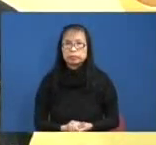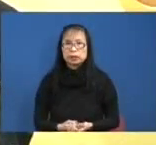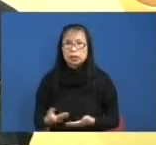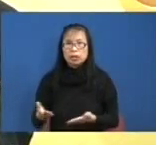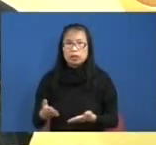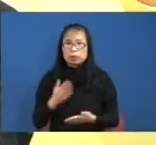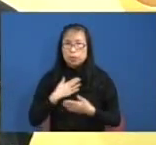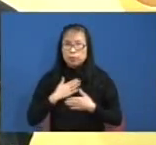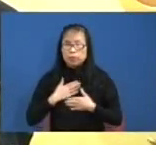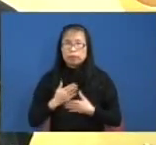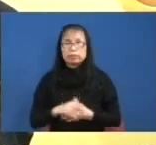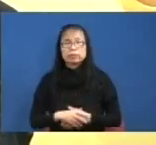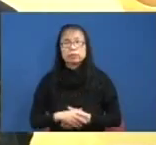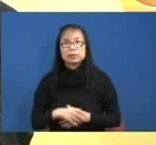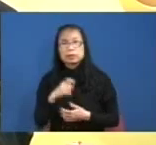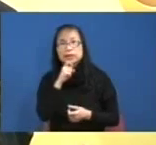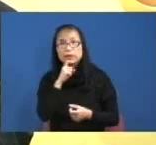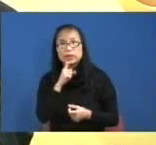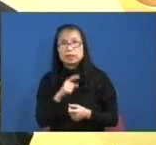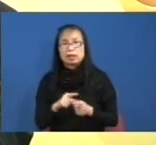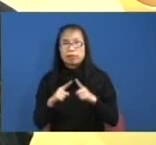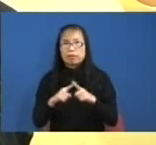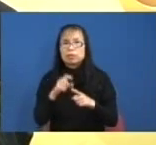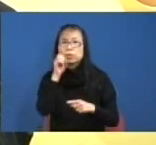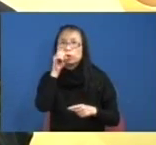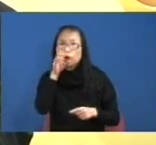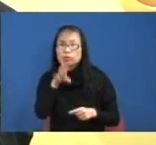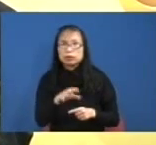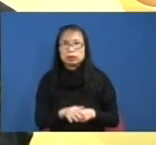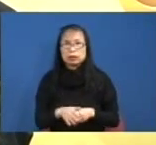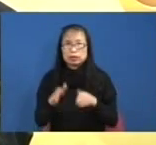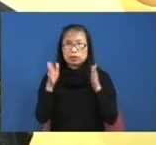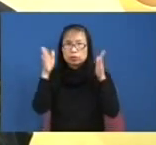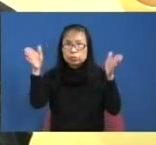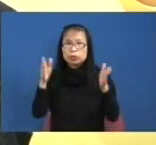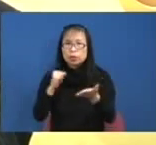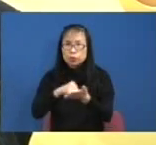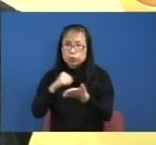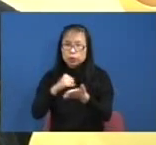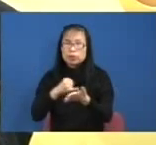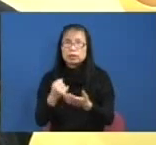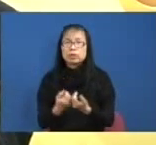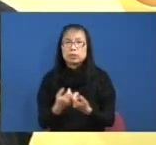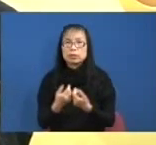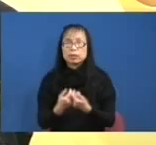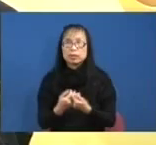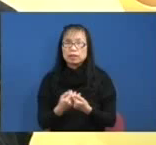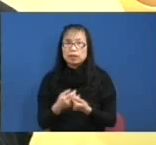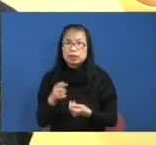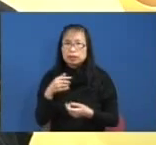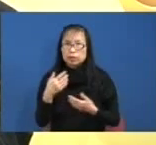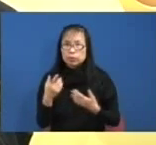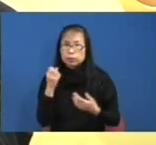係最擔心而家咧，其實有一啲人士又話提出嗰個擴闊嗰個稅基咁樣，又推再次講